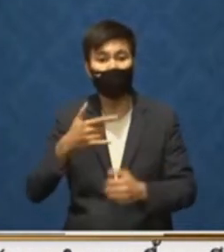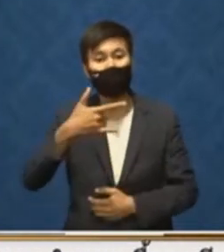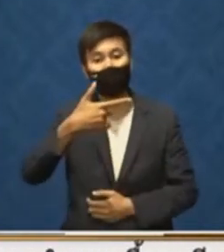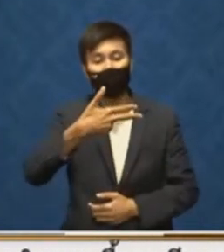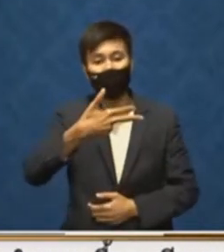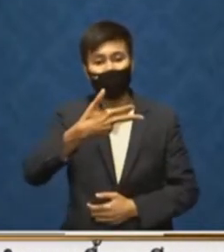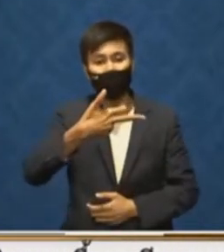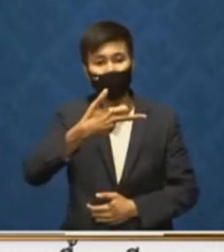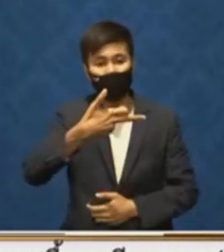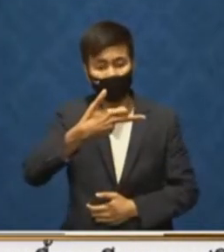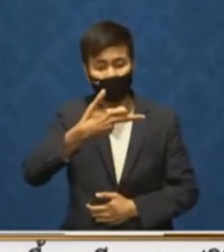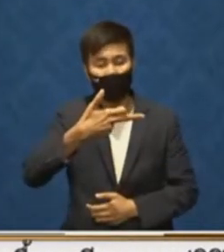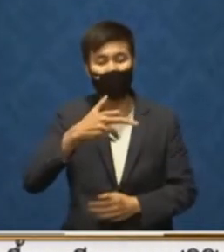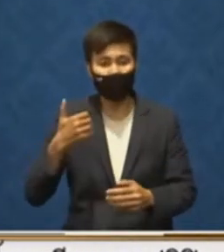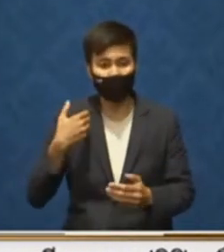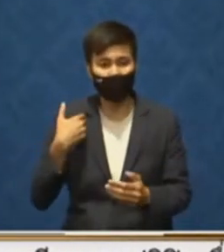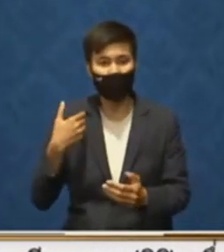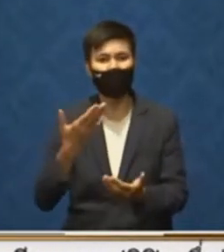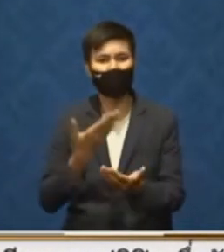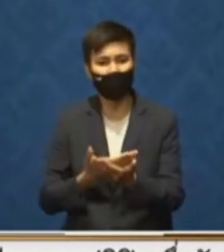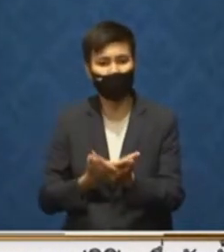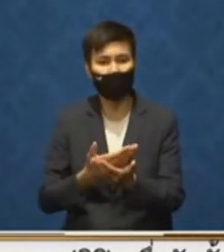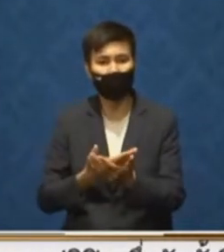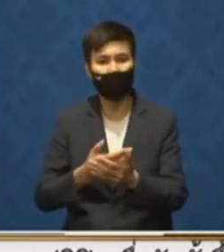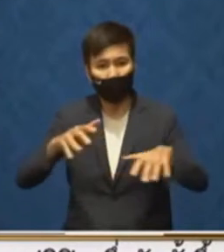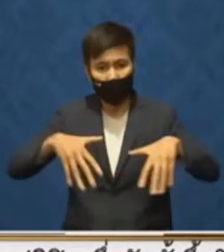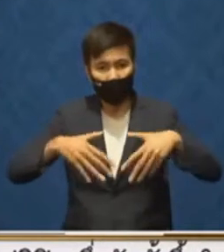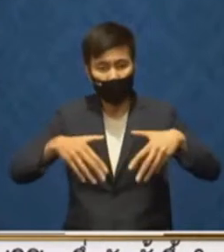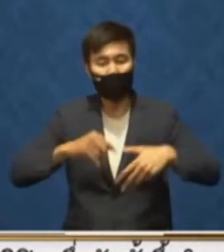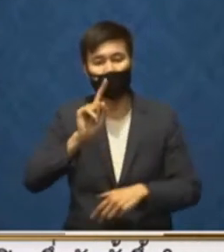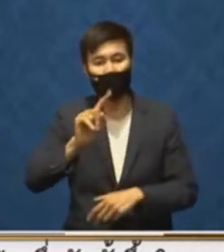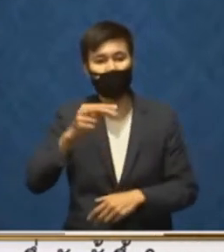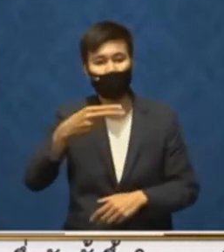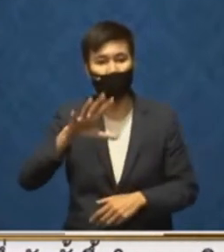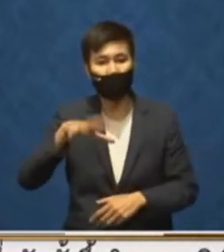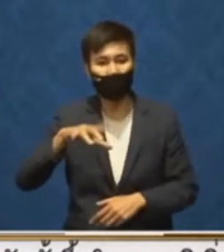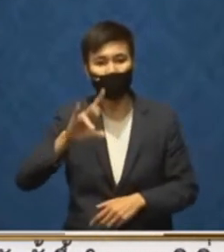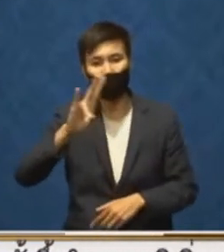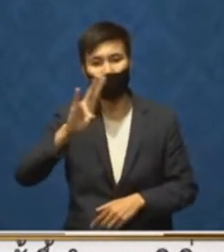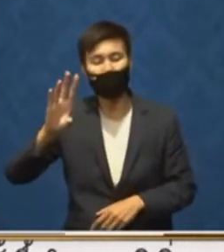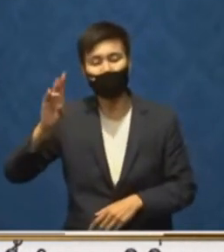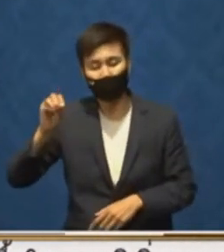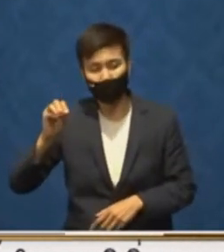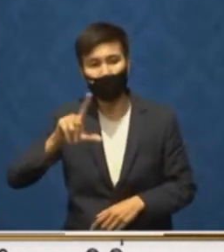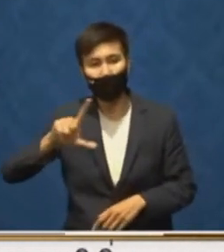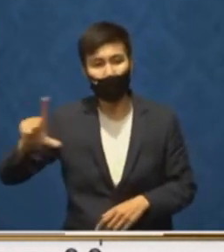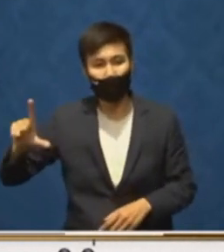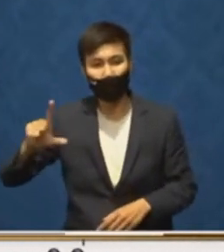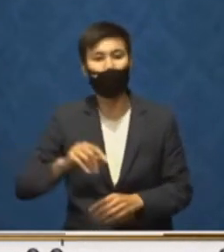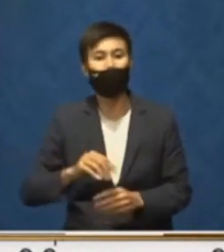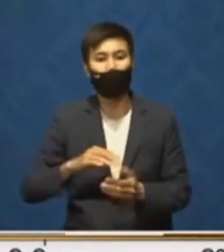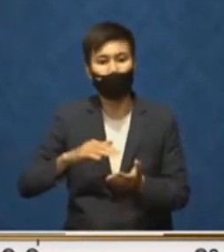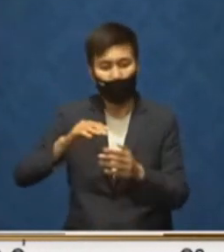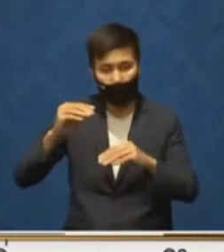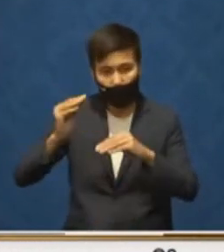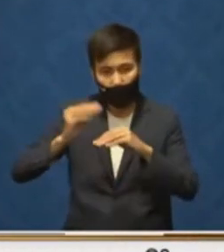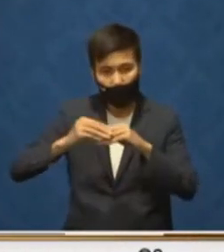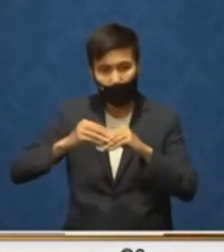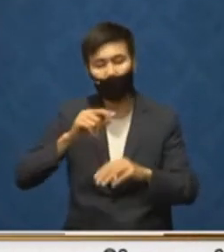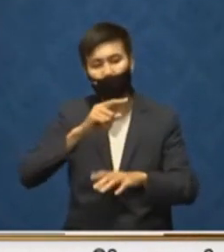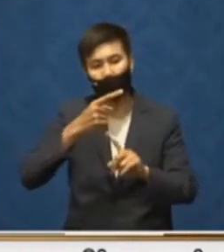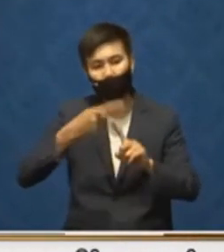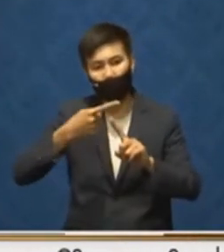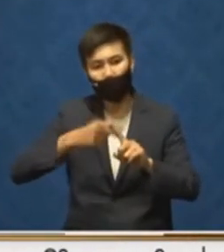ทางการเงินที่เข้มแข็งมากขึ้นมีเงินสดสุทธิประมาณ15,000บาท 10ล้านบาทสูงสุดในรอบ 24เดือนตั้งแต่ไม่นิยม 2063